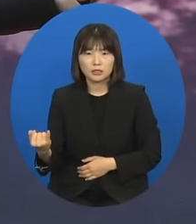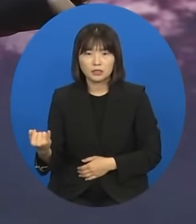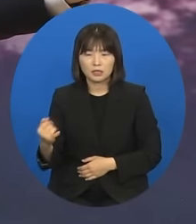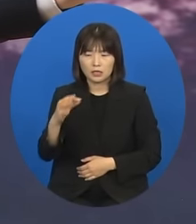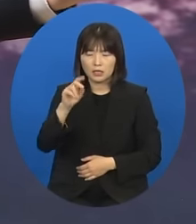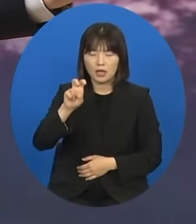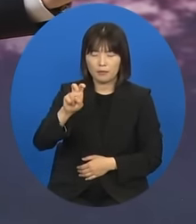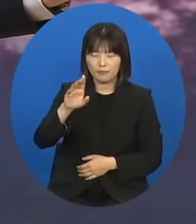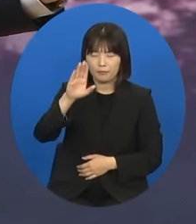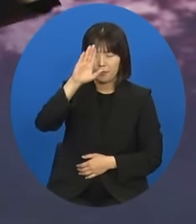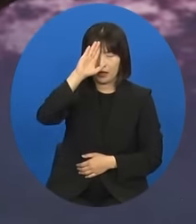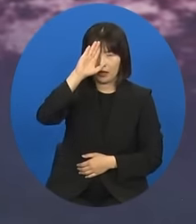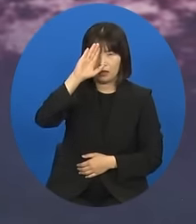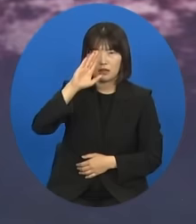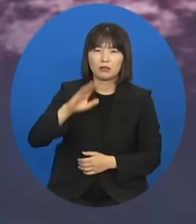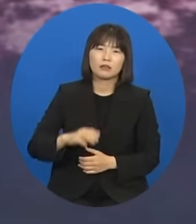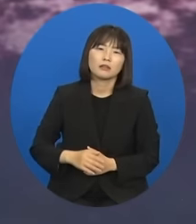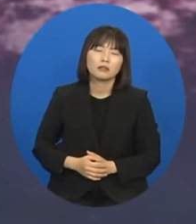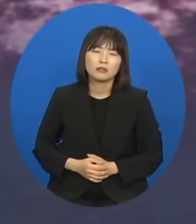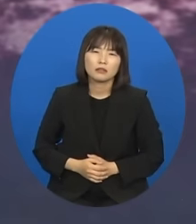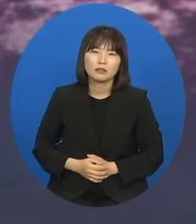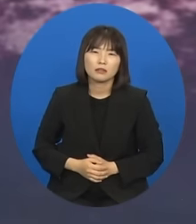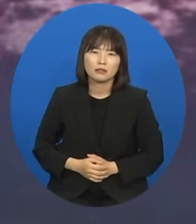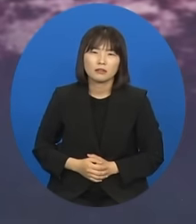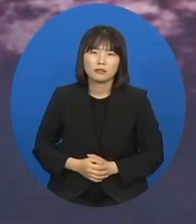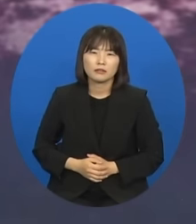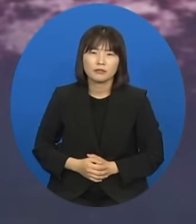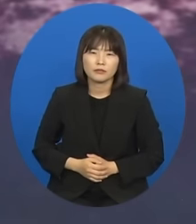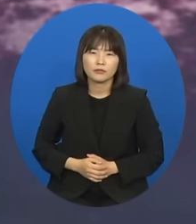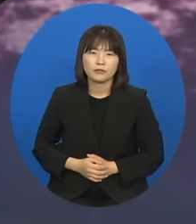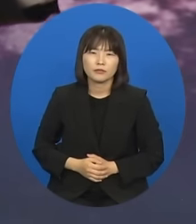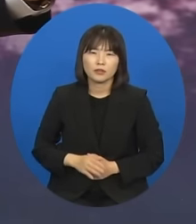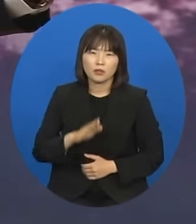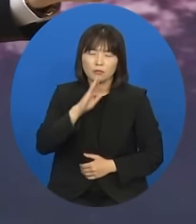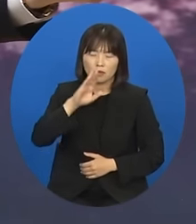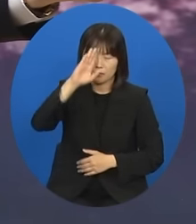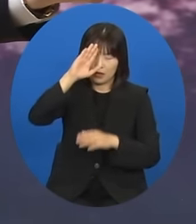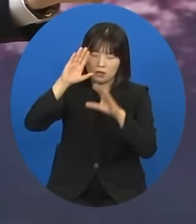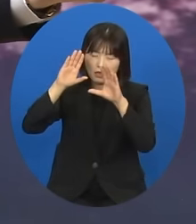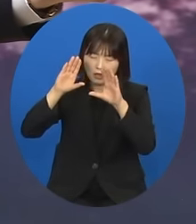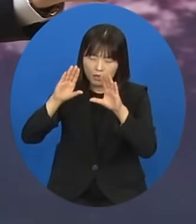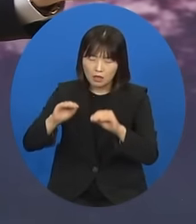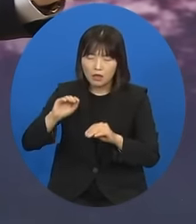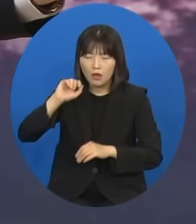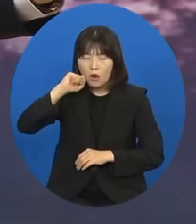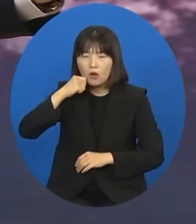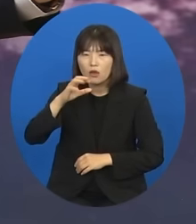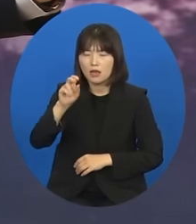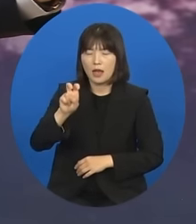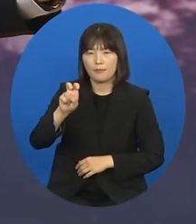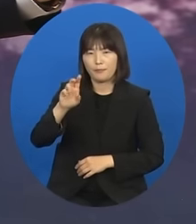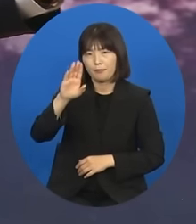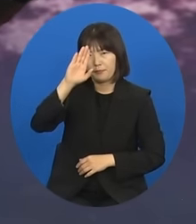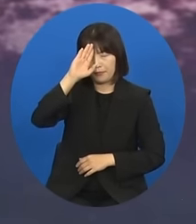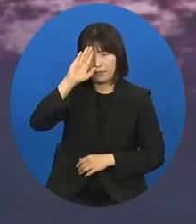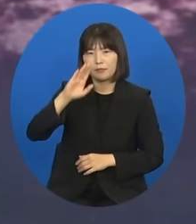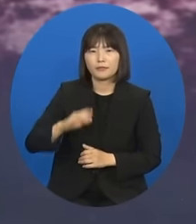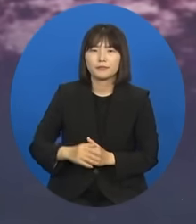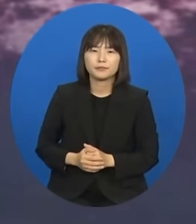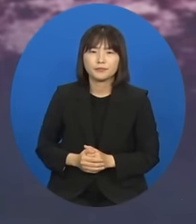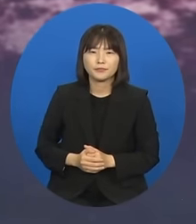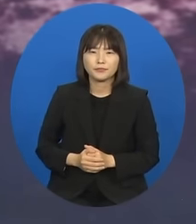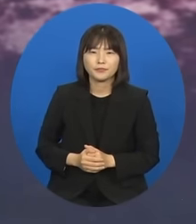걸리게 돼요 정말 치유하기 어려운 암에 걸려요